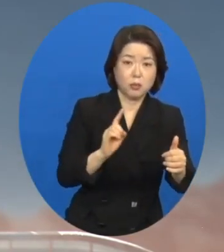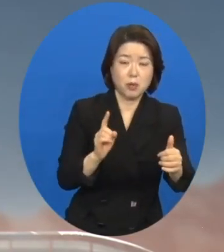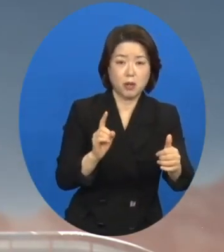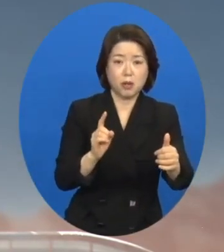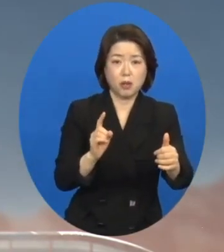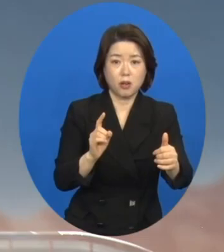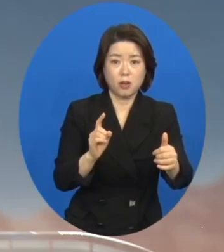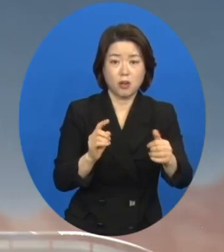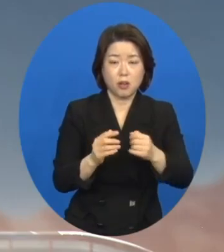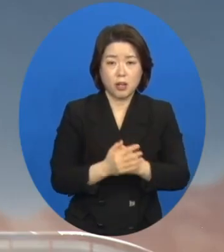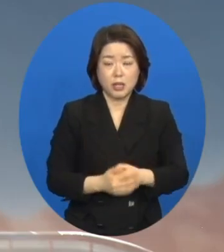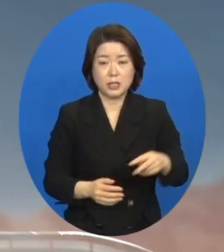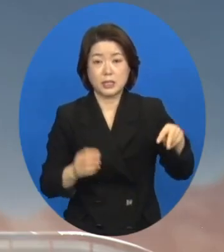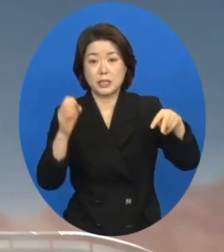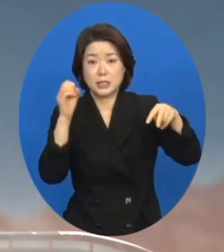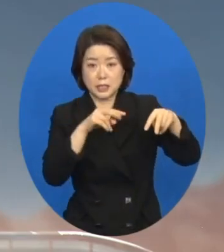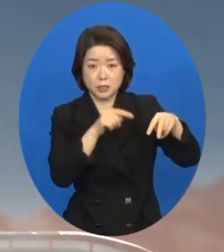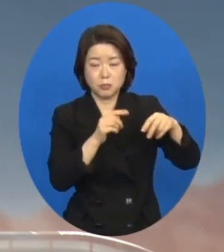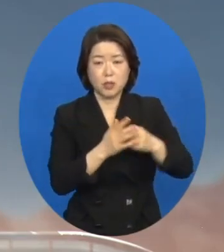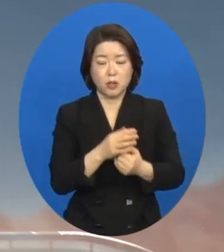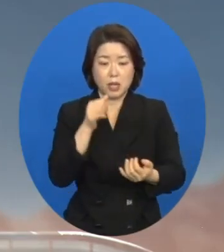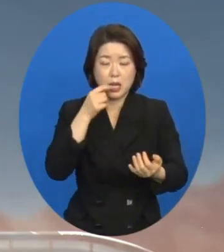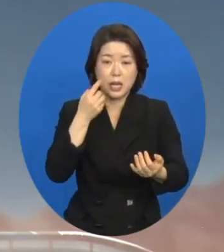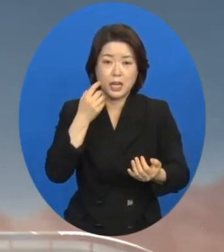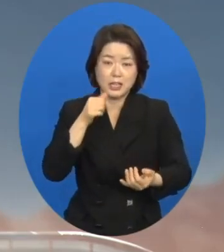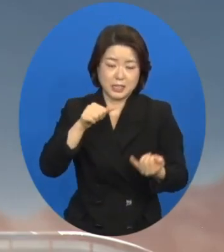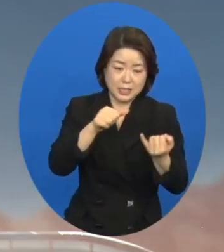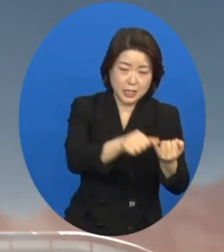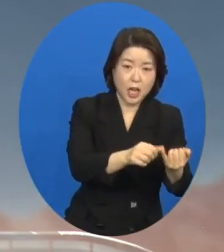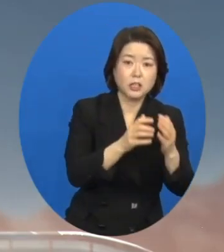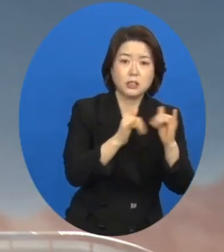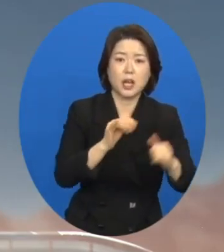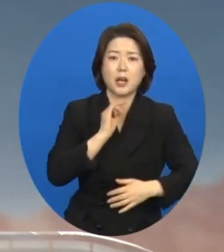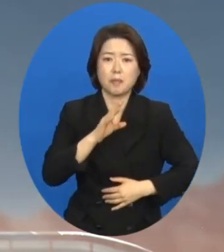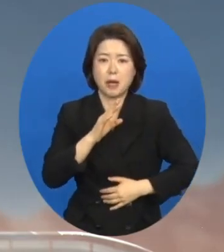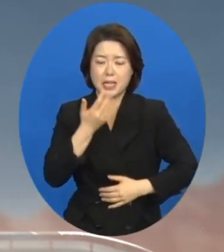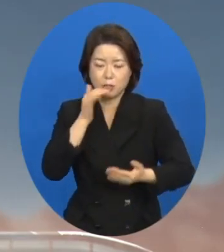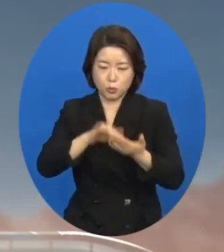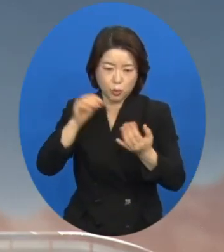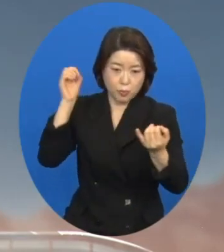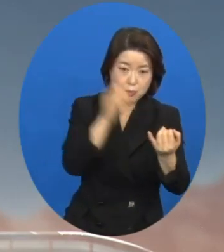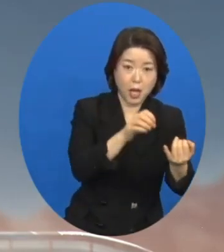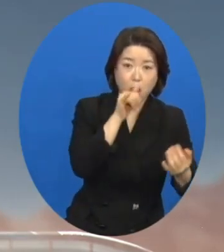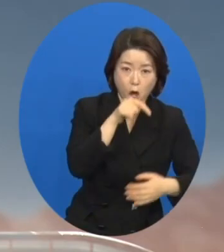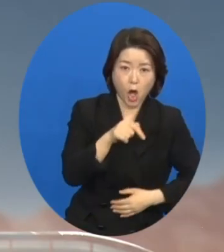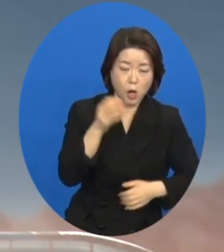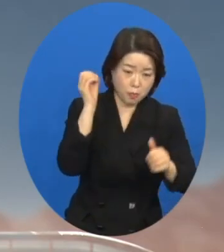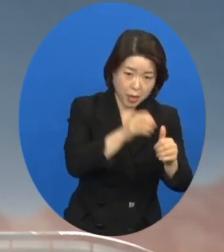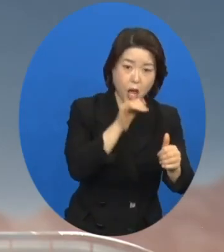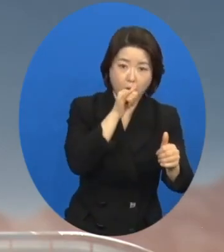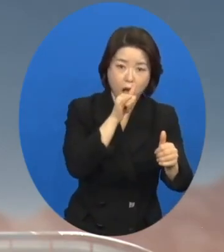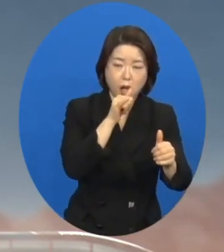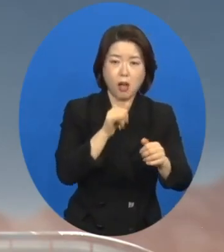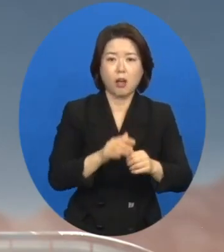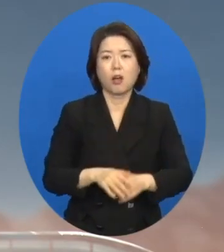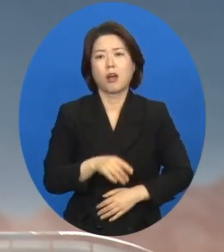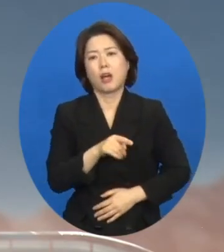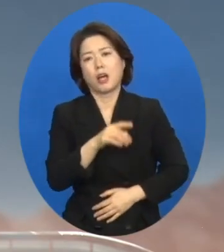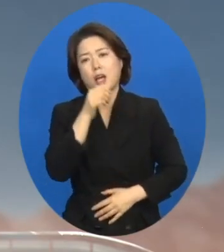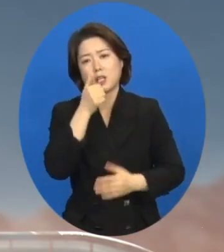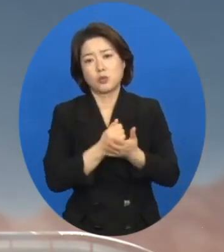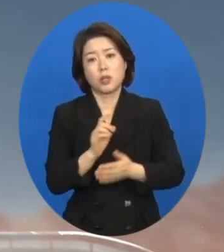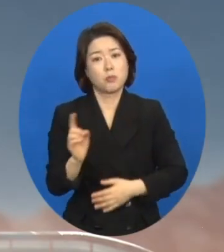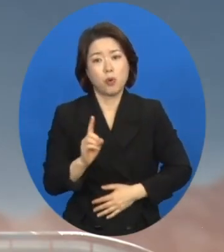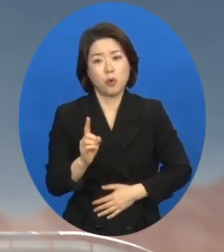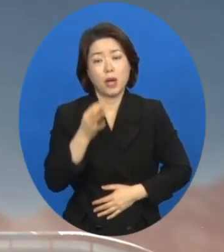보세요. 가늠한 사람들에게만 돌을 던져 죽이는 겁니다. 그러니까 지금 이 아간의 죄는 무슨 죄라고요? 가늠죄인 거예요.